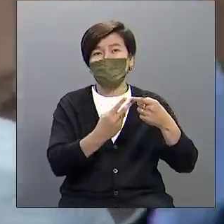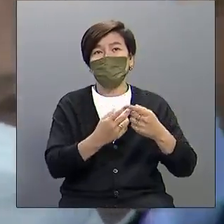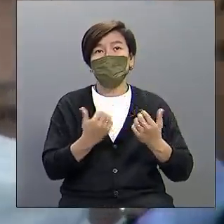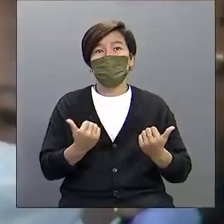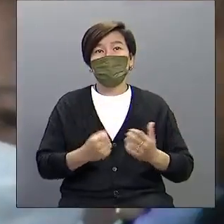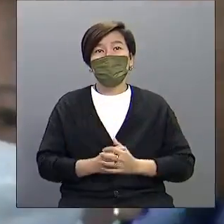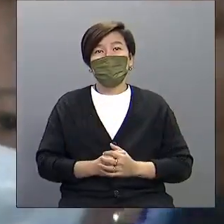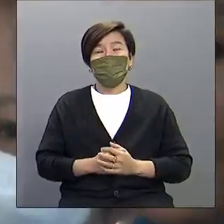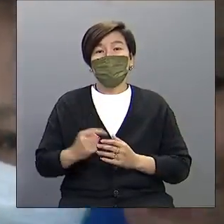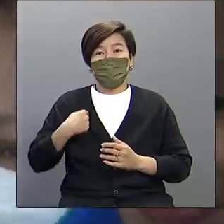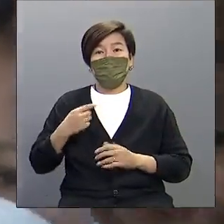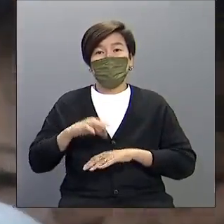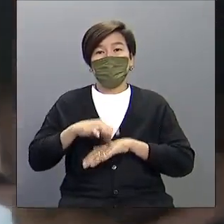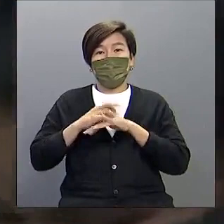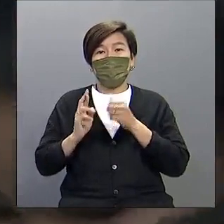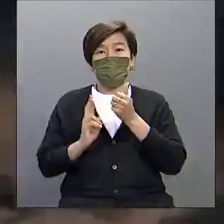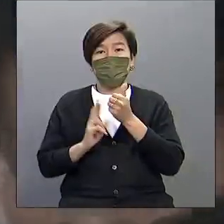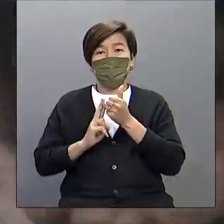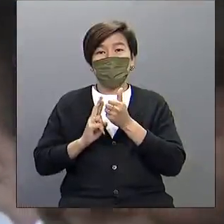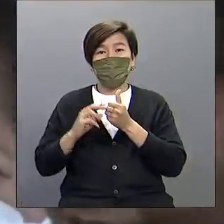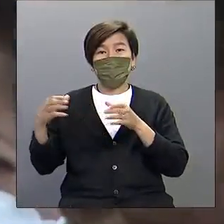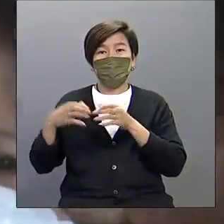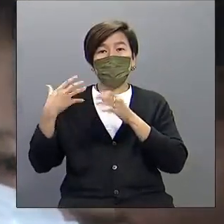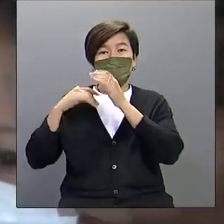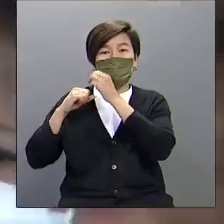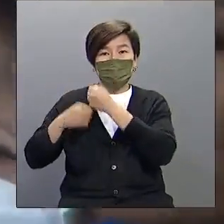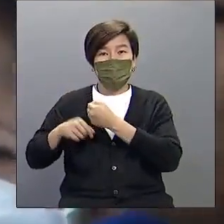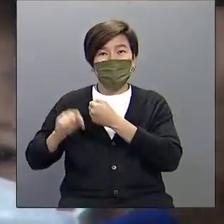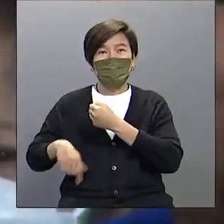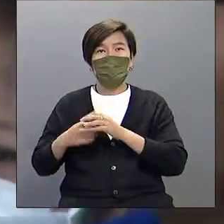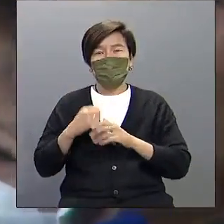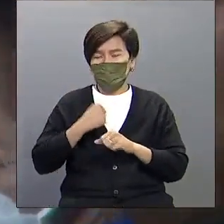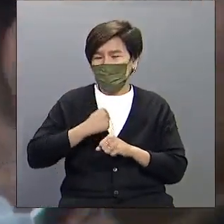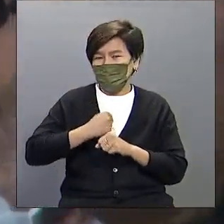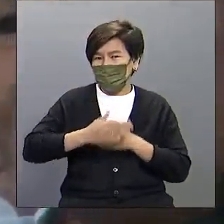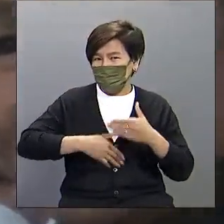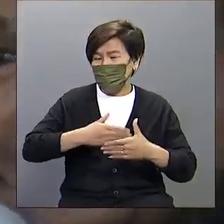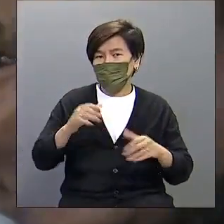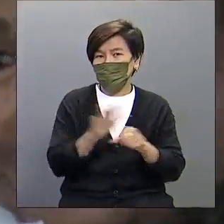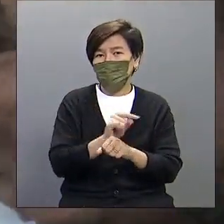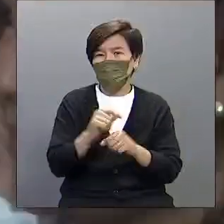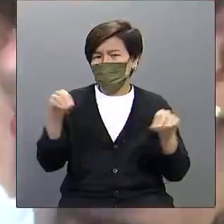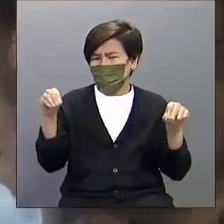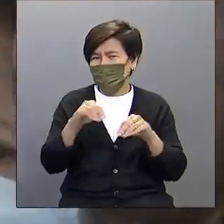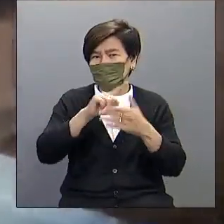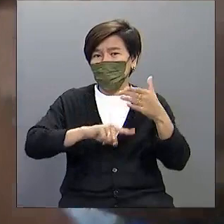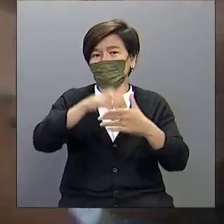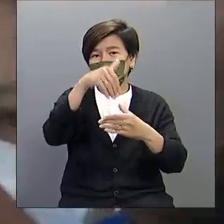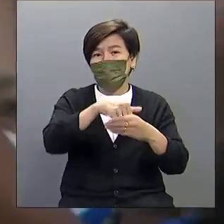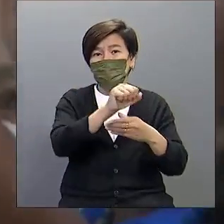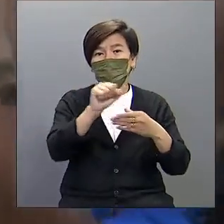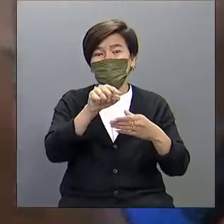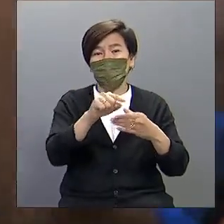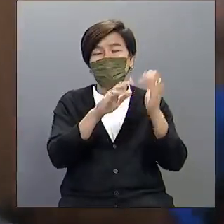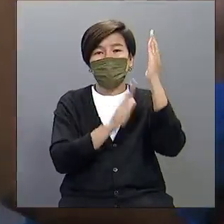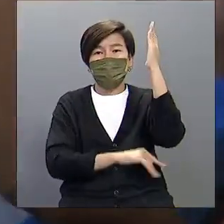นธ์ยืนยันค่ะว่ายังคงทำหน้าที่อย่างเต็มที่และจะช่วยพรรคเตรียมพร้อมในการเลือกตั้งที่กำลังจะมาถึงเชื่อว่าพื้นที่ภาค